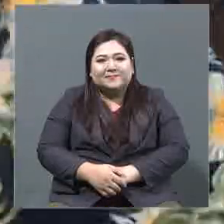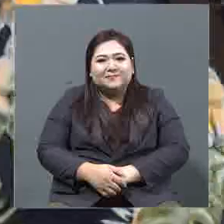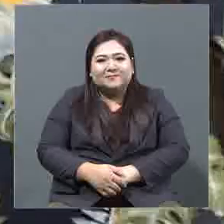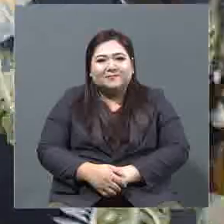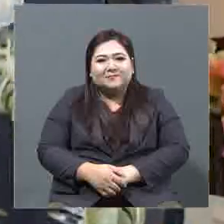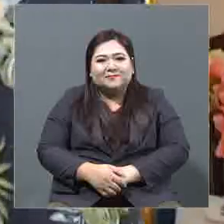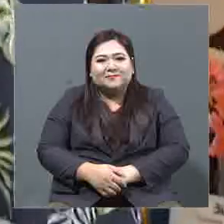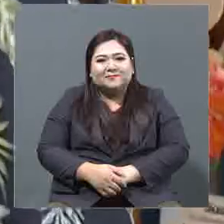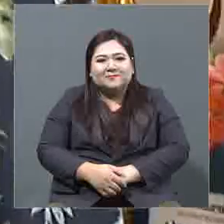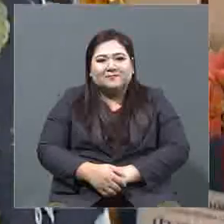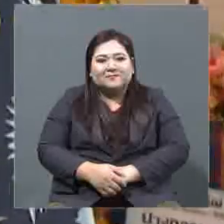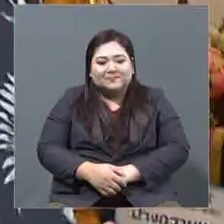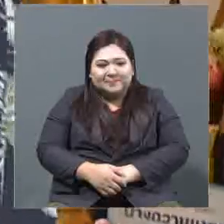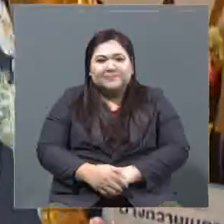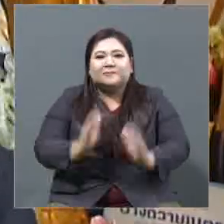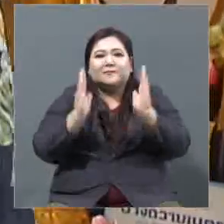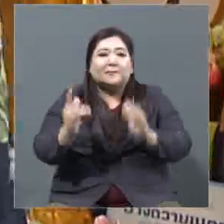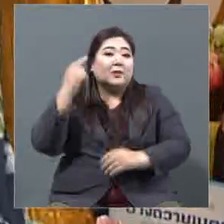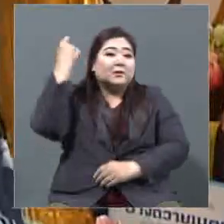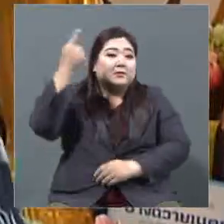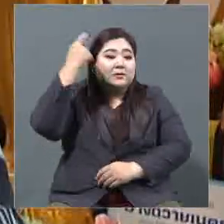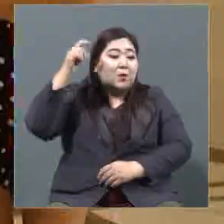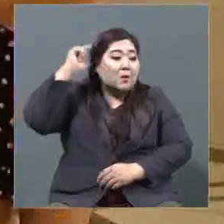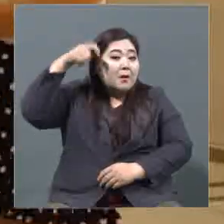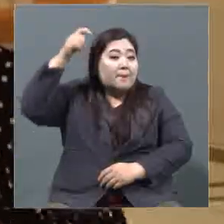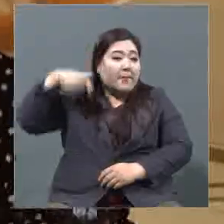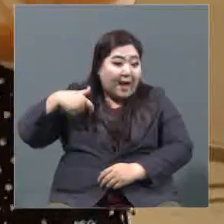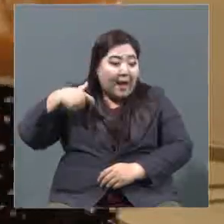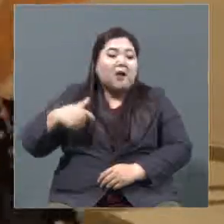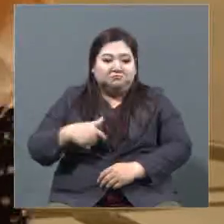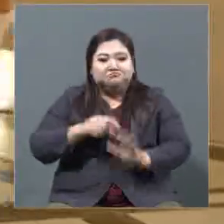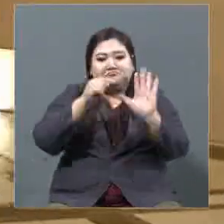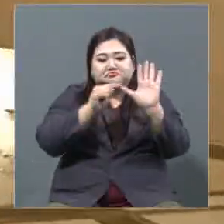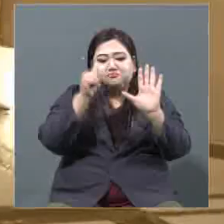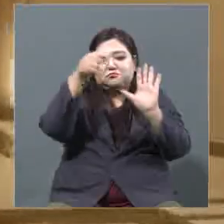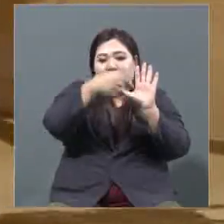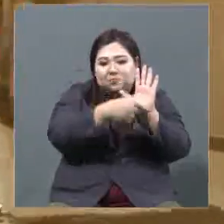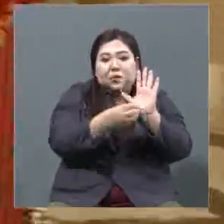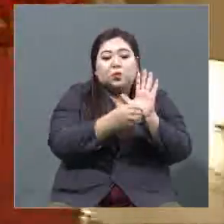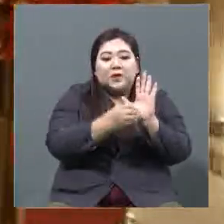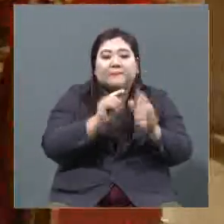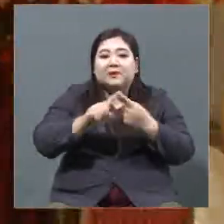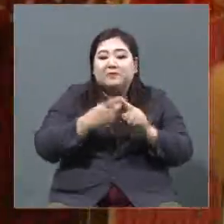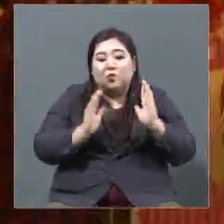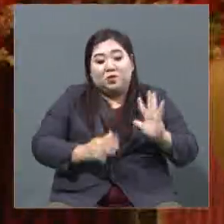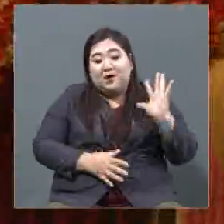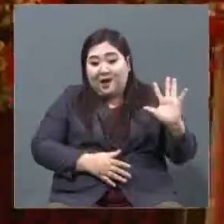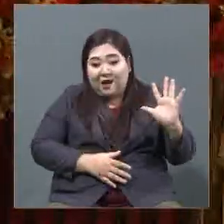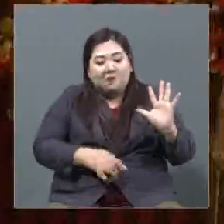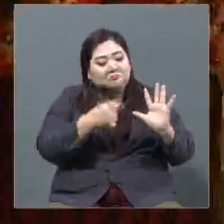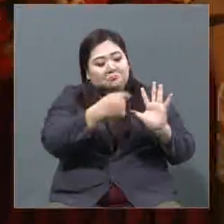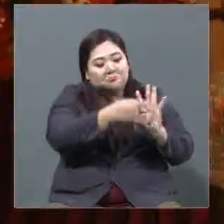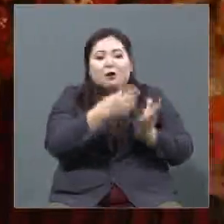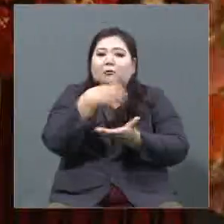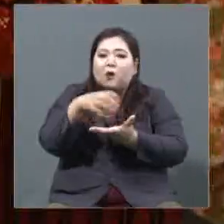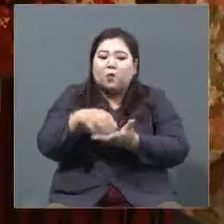ขณะที่นักท่องเที่ยวชาวพม่าที่เดินทางมาจากกรุงย่างกุ้งซึ่งเดินทางมากับเพื่อนๆ5คนนะคะก็บอกว่าแม้ช่วงนี้จะเ